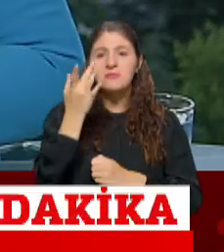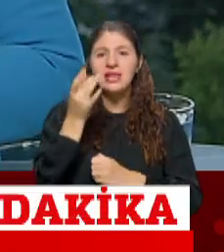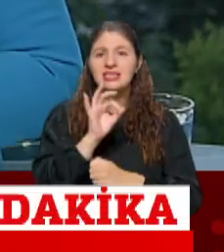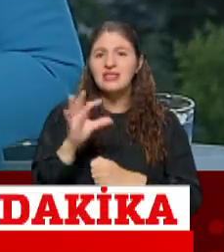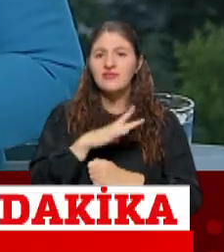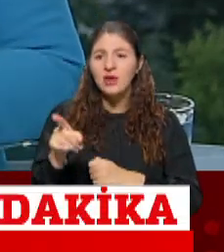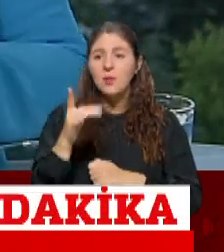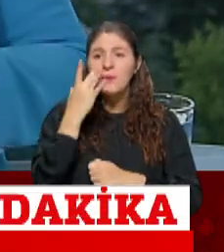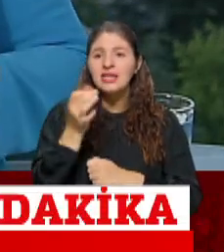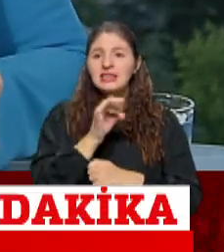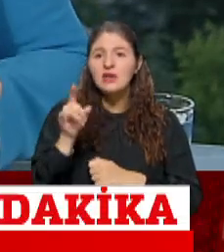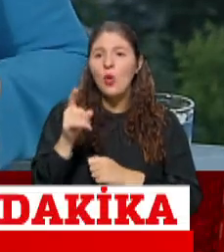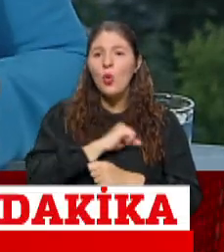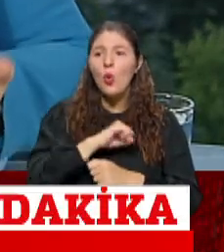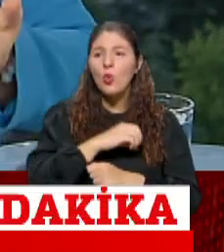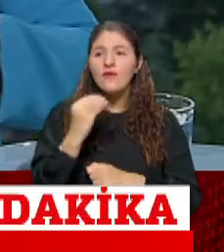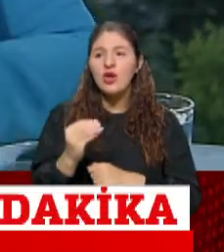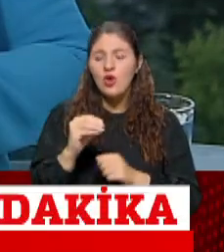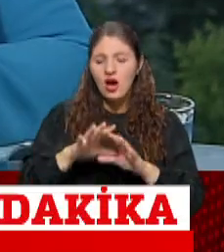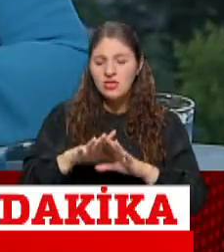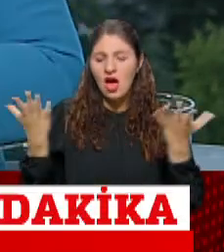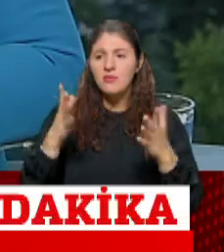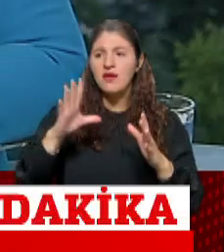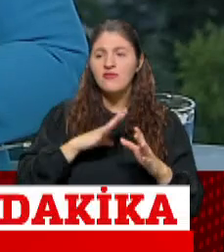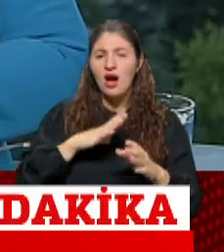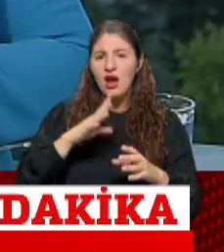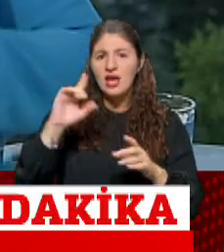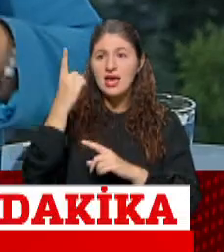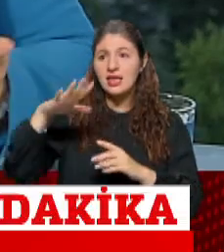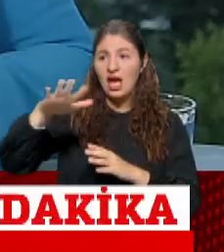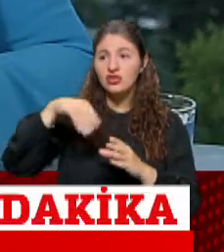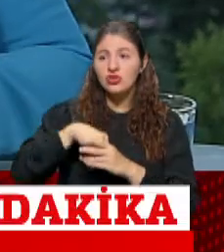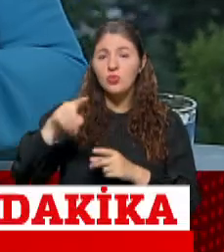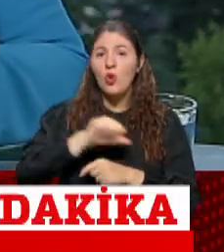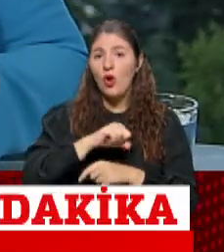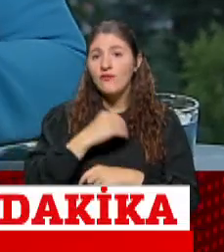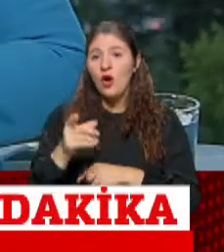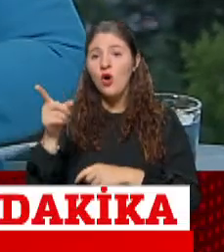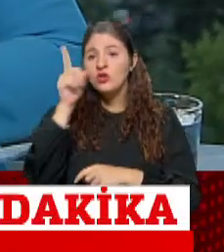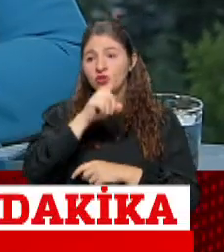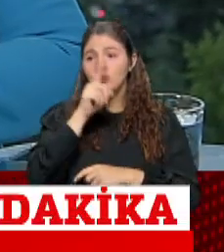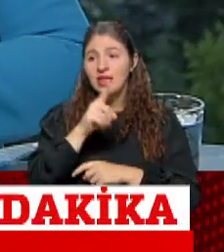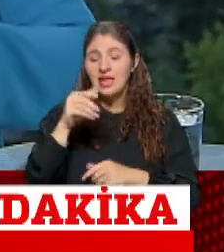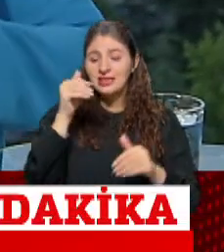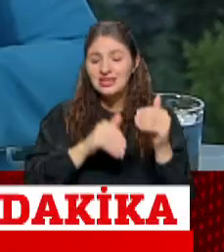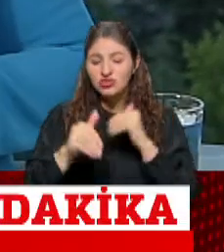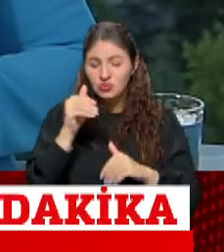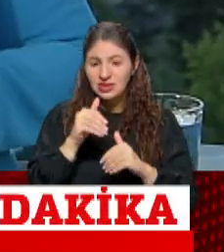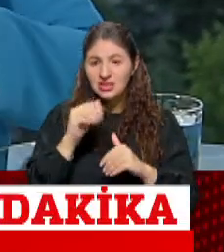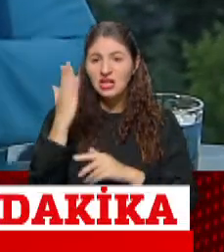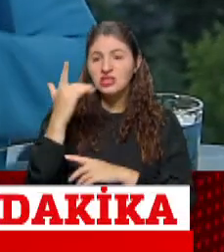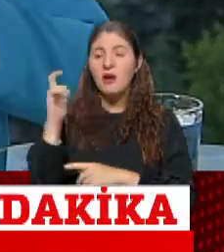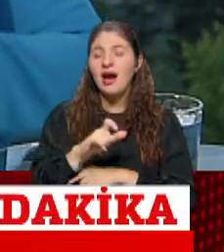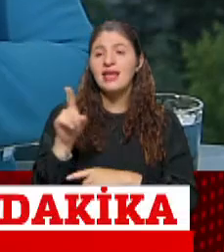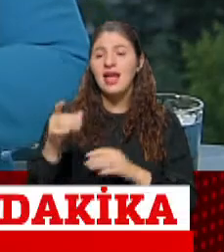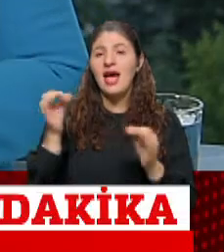ve bu belirsizlik onları korkutuyor. Dağılma var iktidar cephesinde. Bu onları korkutuyor. Dolayısıyla seçimin Kasım